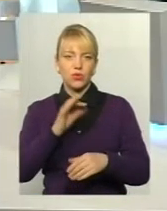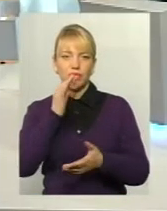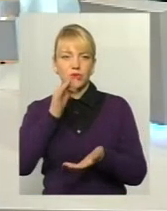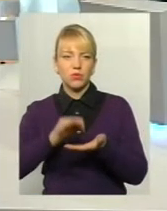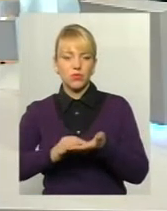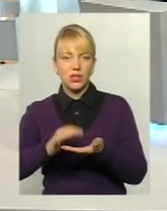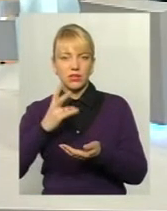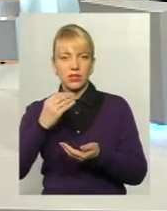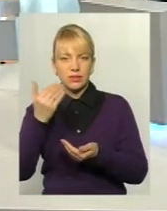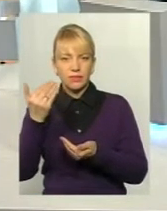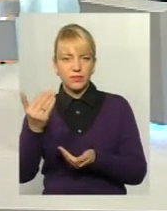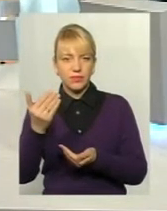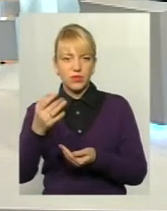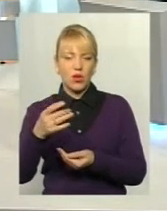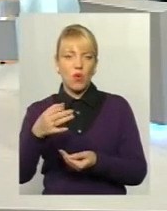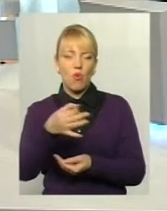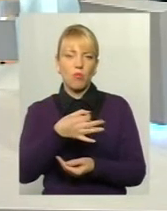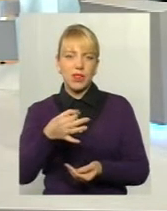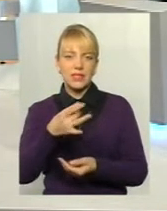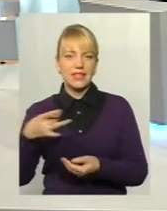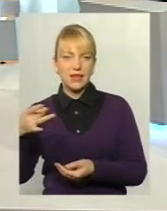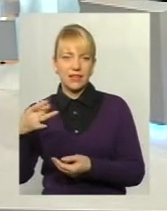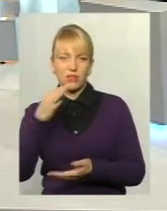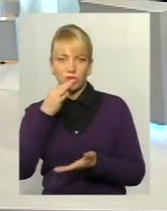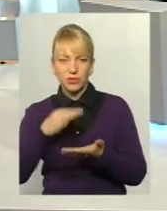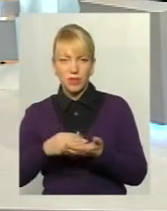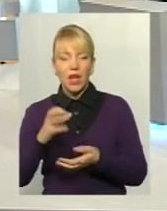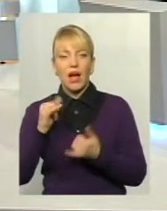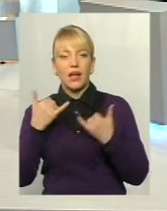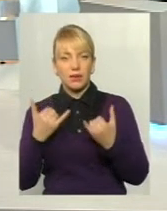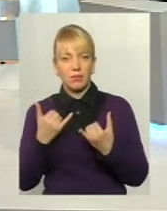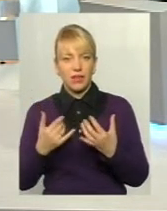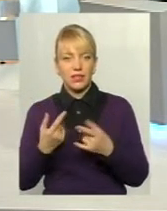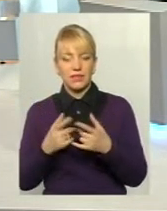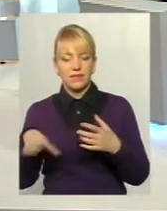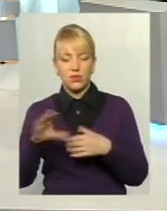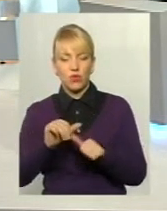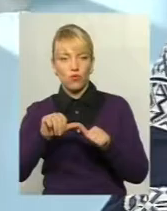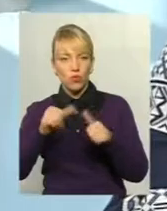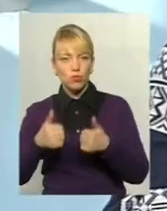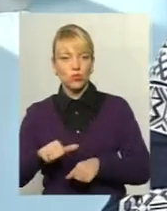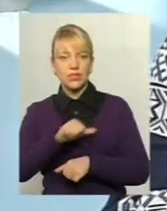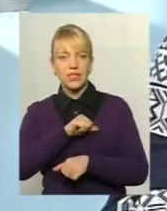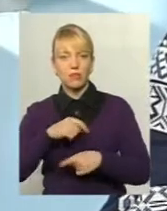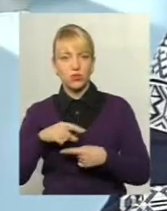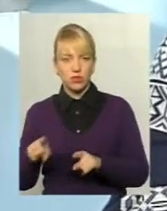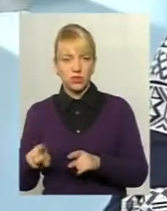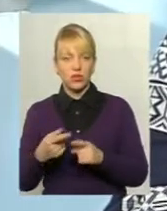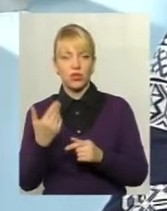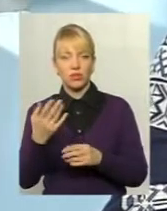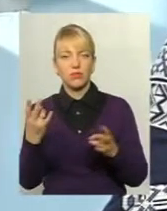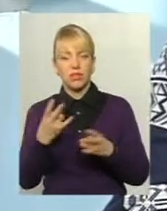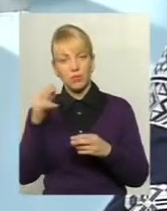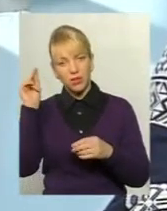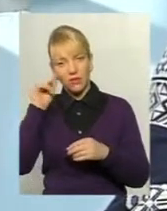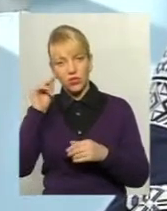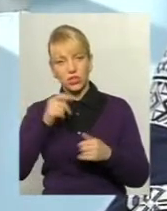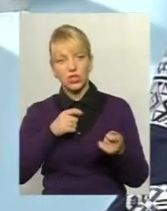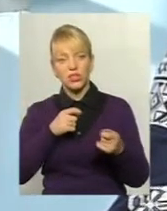на обласні і на районні структури. Зараз же вони це все формують самостійно. Їм треба навчитися